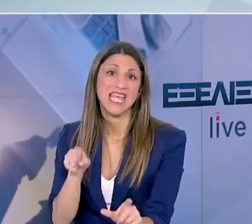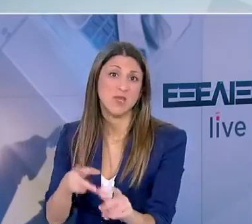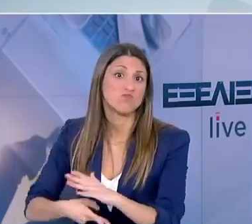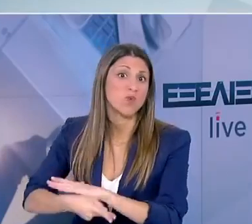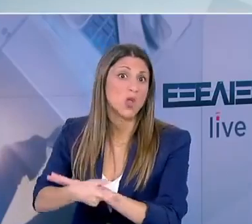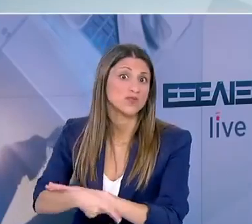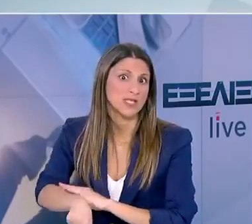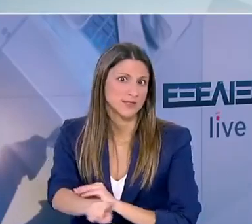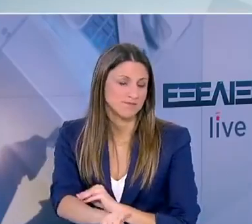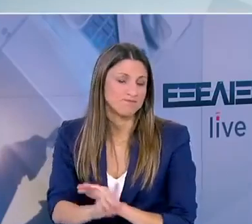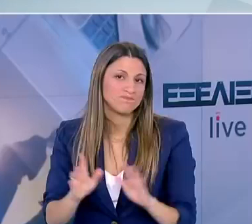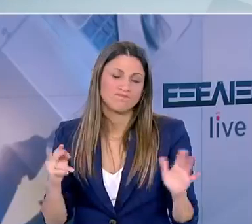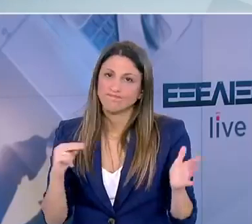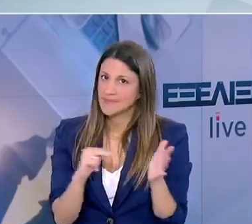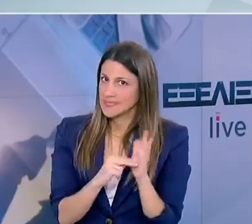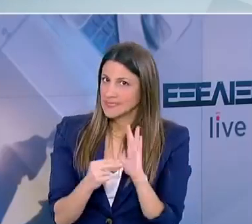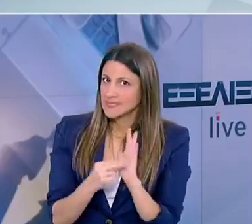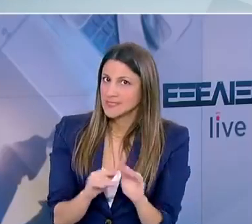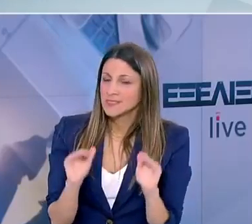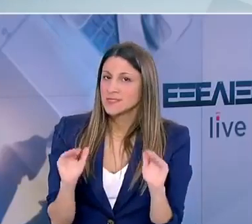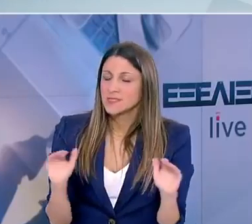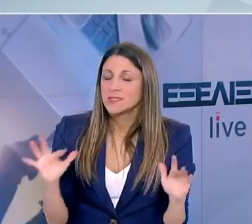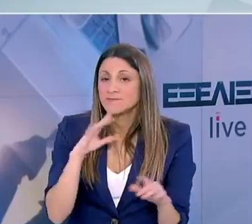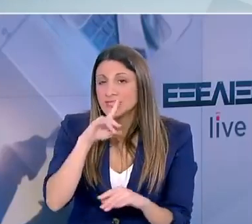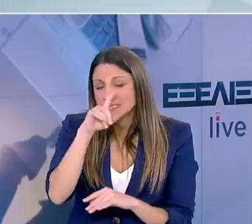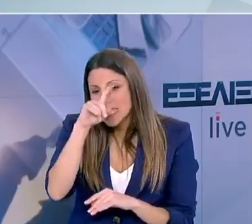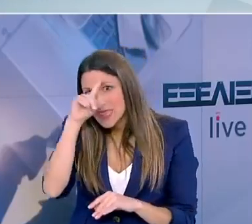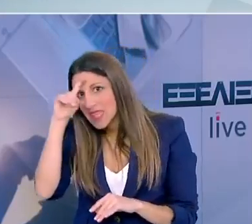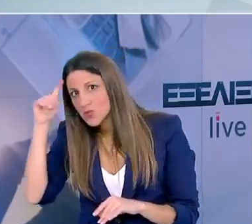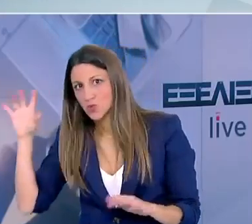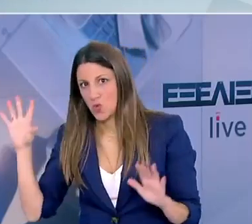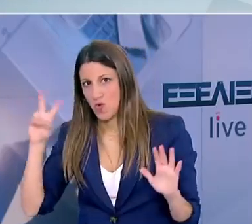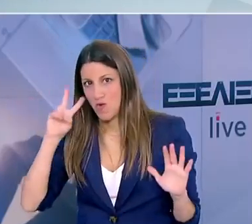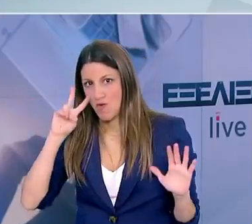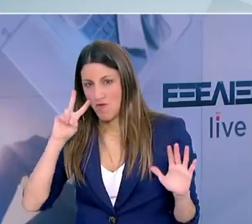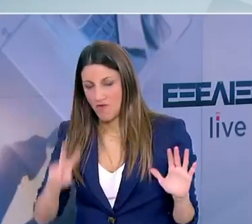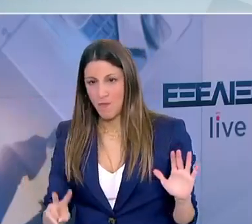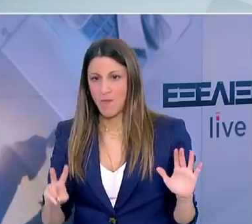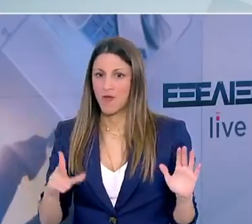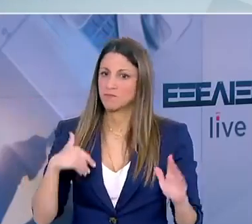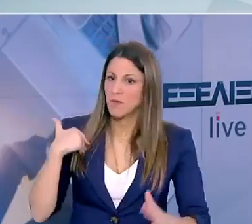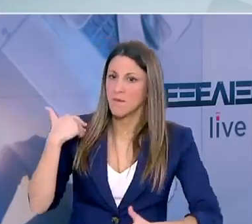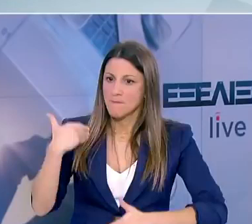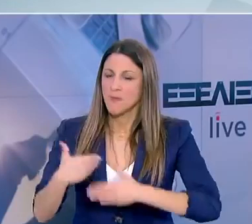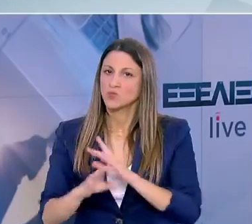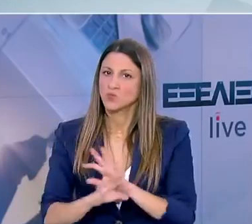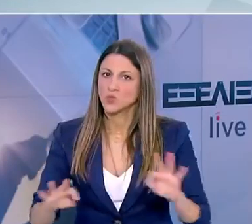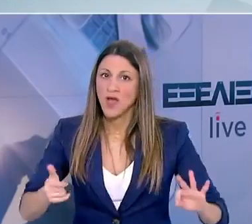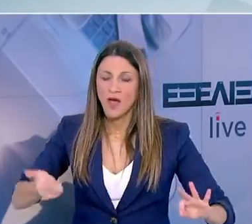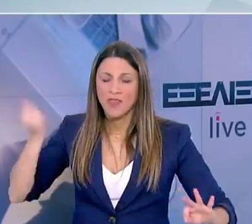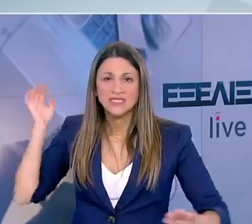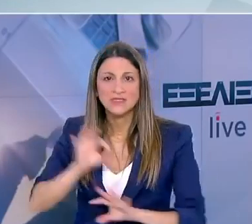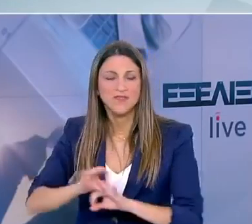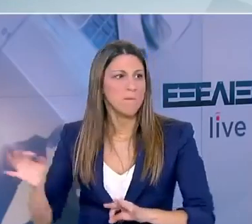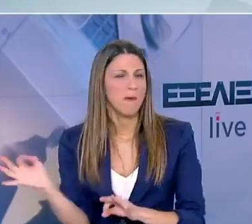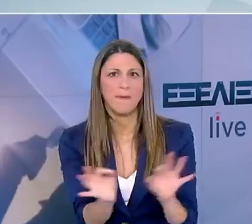Το παράδειγμα της Λάρισας νομίζω ότι έρχεται να αποδείξει για το πόσο έθραυστη είναι η κατάσταση. Τέτοια επιδημιολογικά φορτία σε πολλές περιοχές μπορούν να